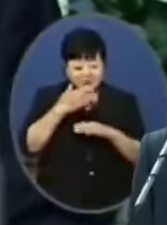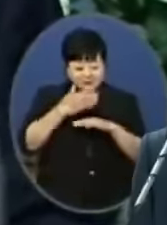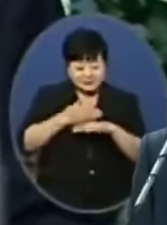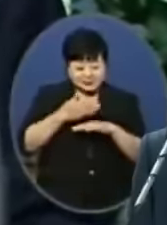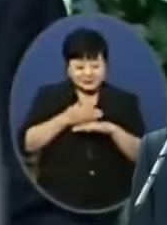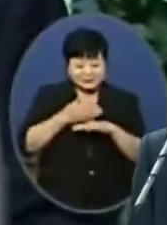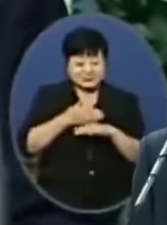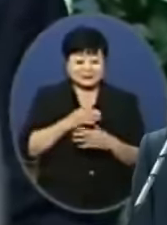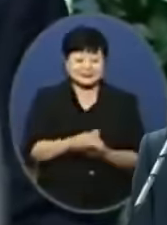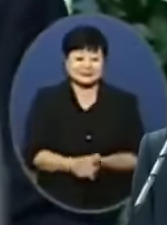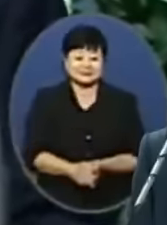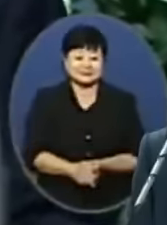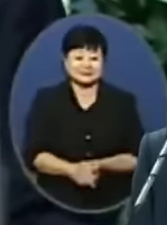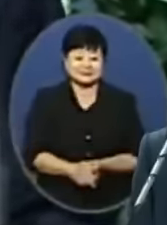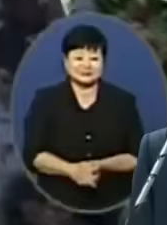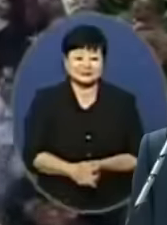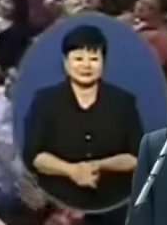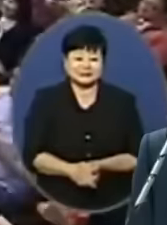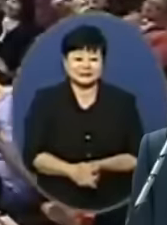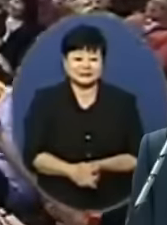고맙습니다.